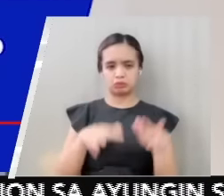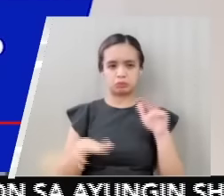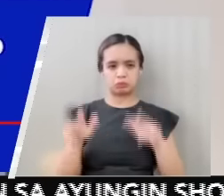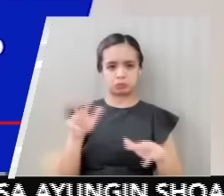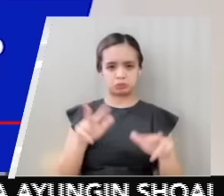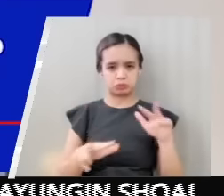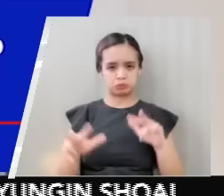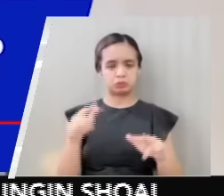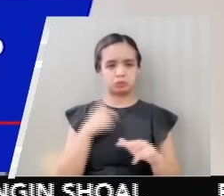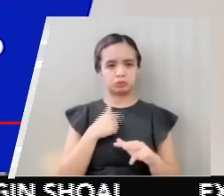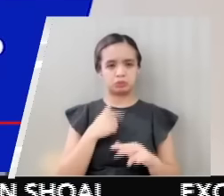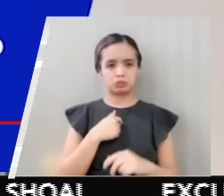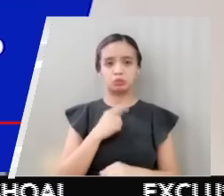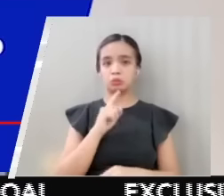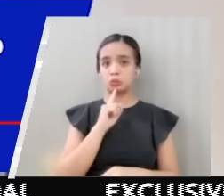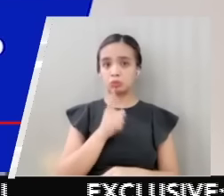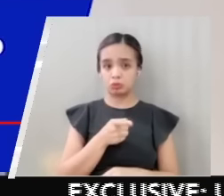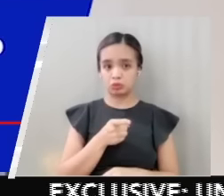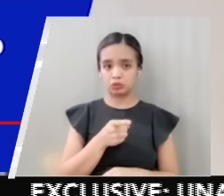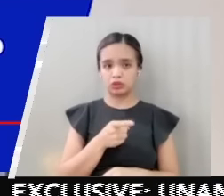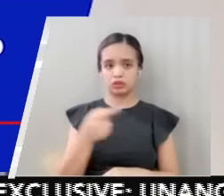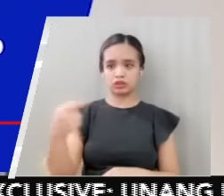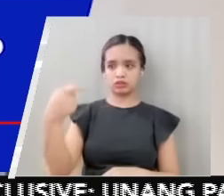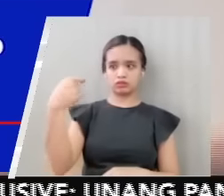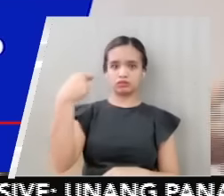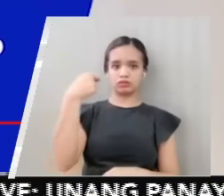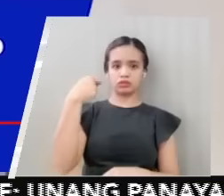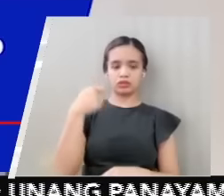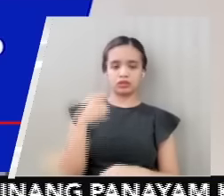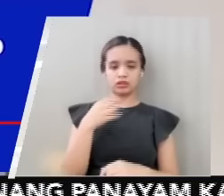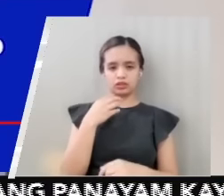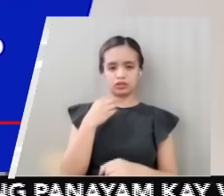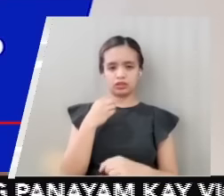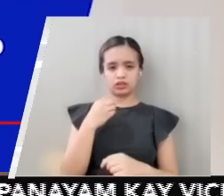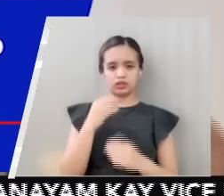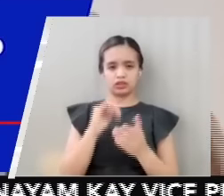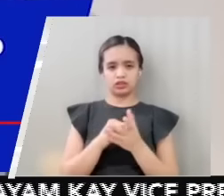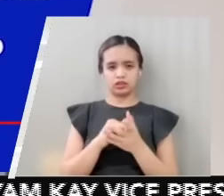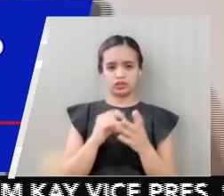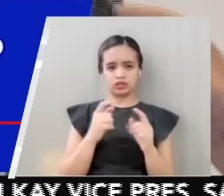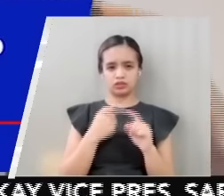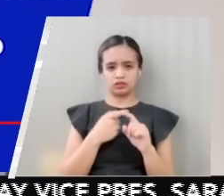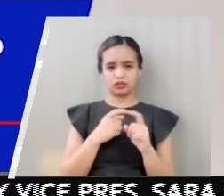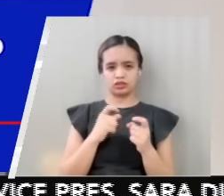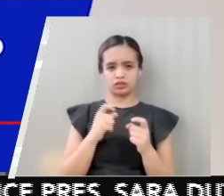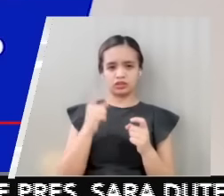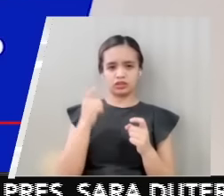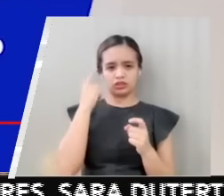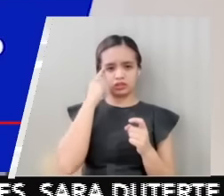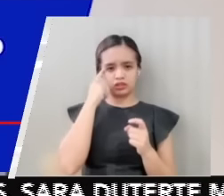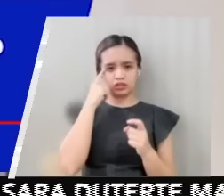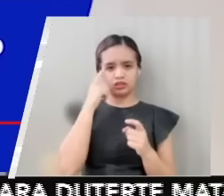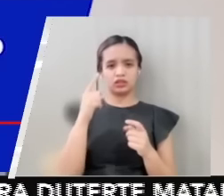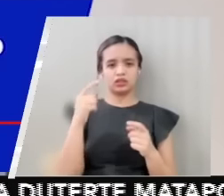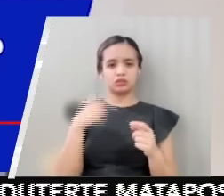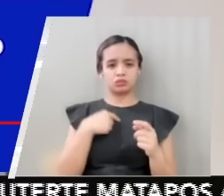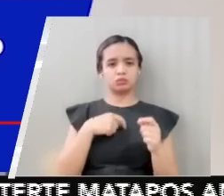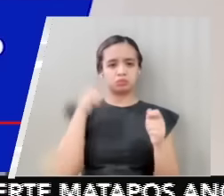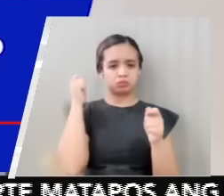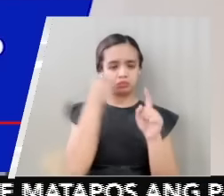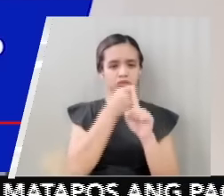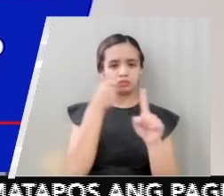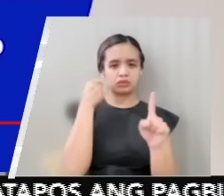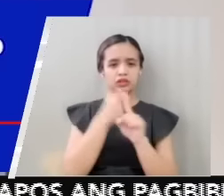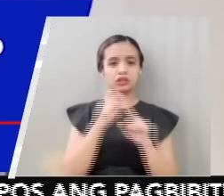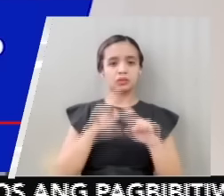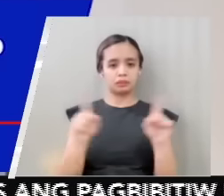actually, may, sa ulo ko, mabato ko siya. Gali, kaya ang table ni is nakabalabag. So minsan